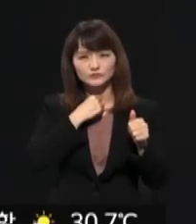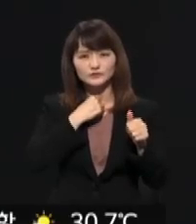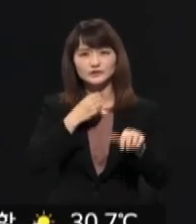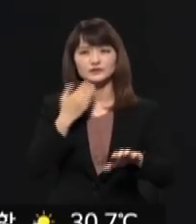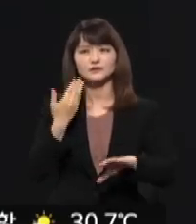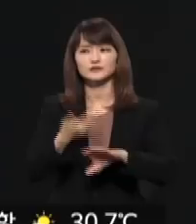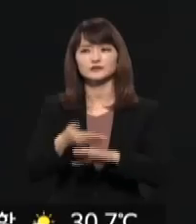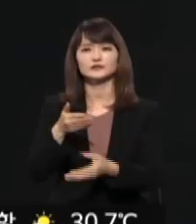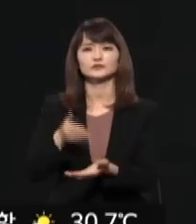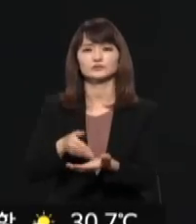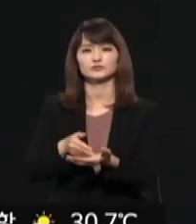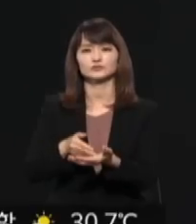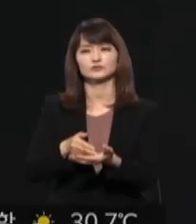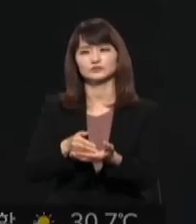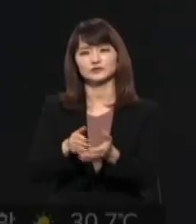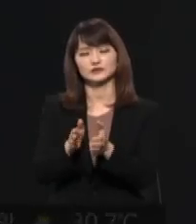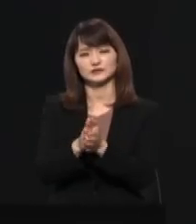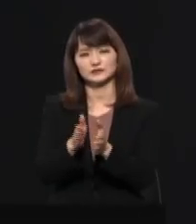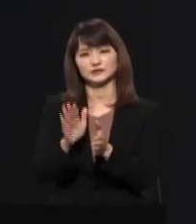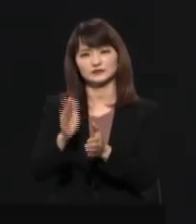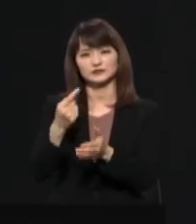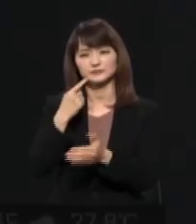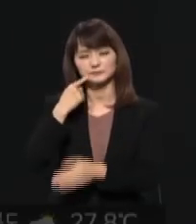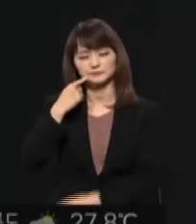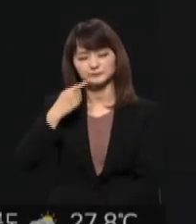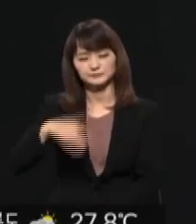또 다른 뉴스가 또 생겨서 좀 아쉽습니다